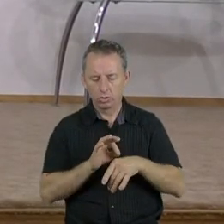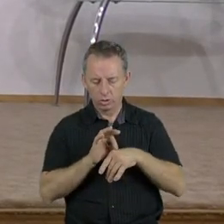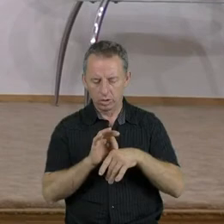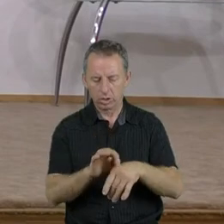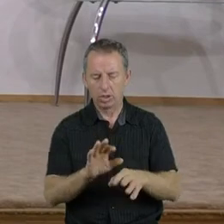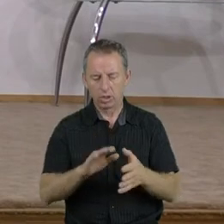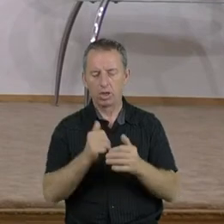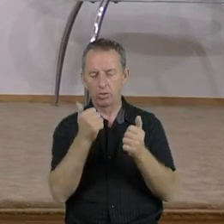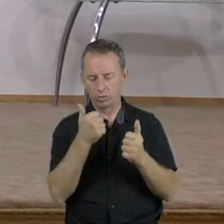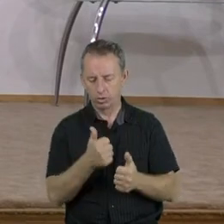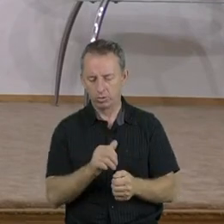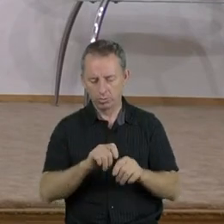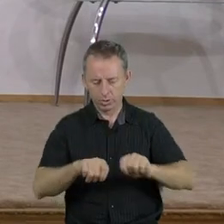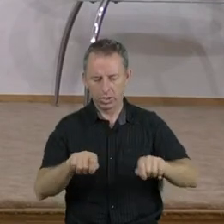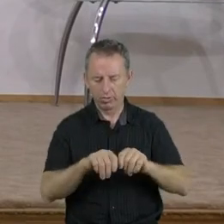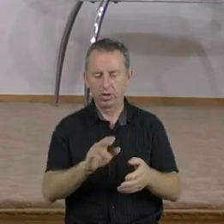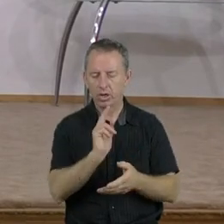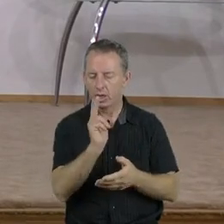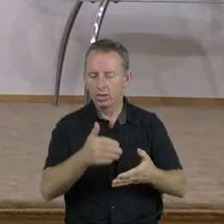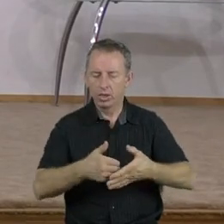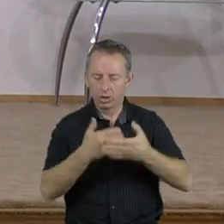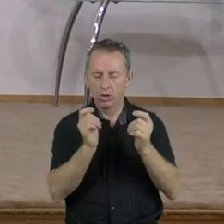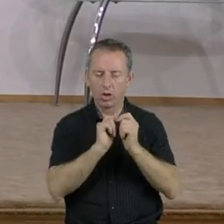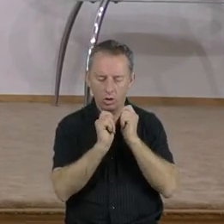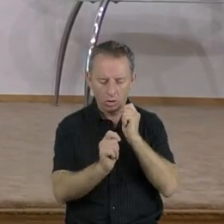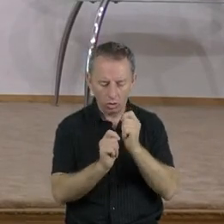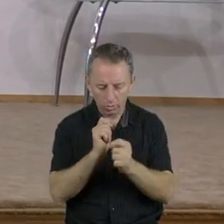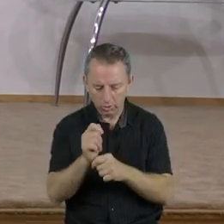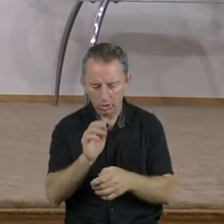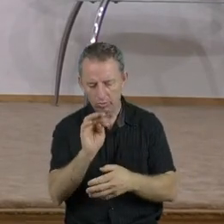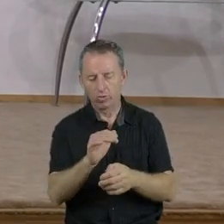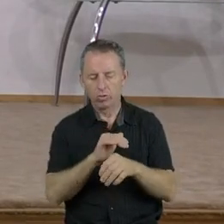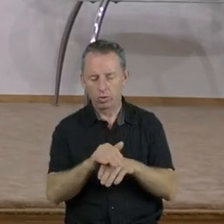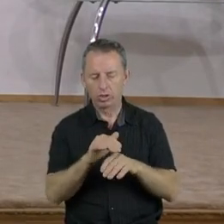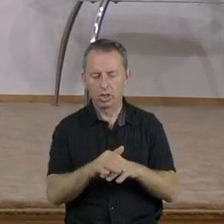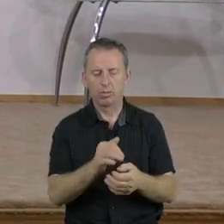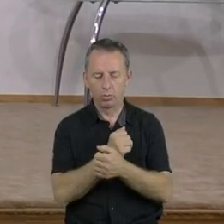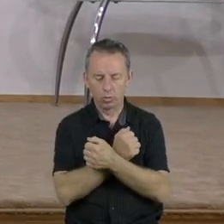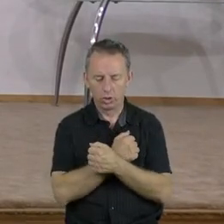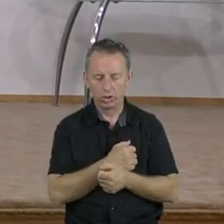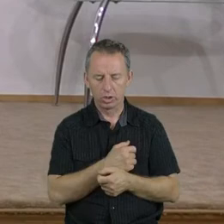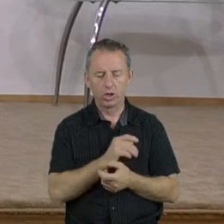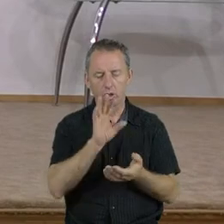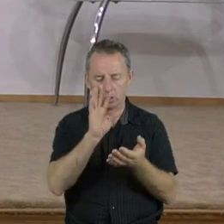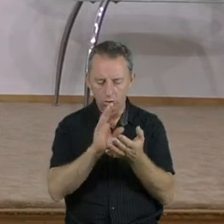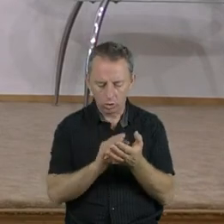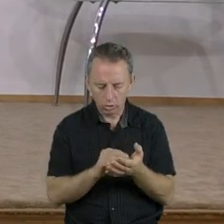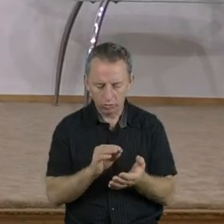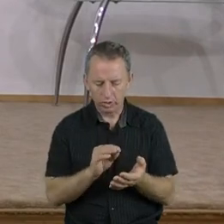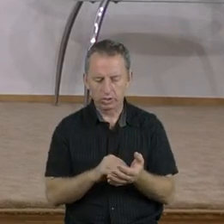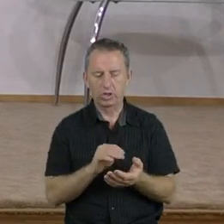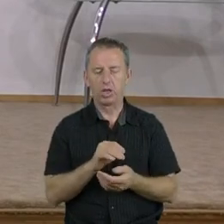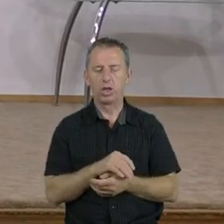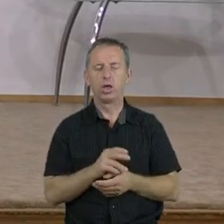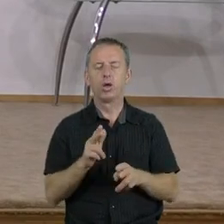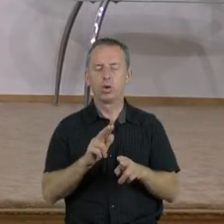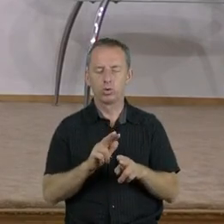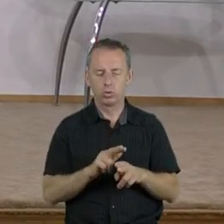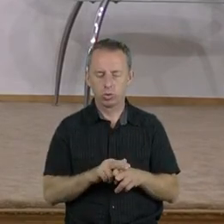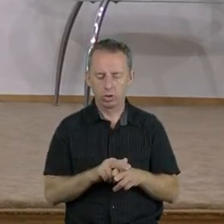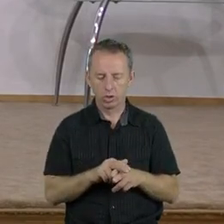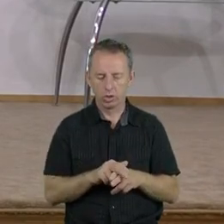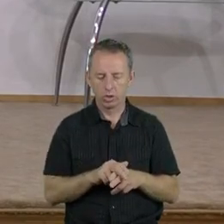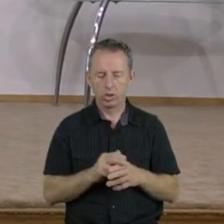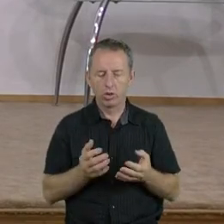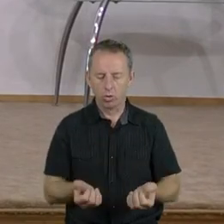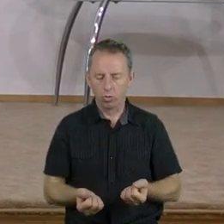nieustannie każdego dnia. Za to, że obdarzasz nas swoimi łaskami i doświadczeniami, które